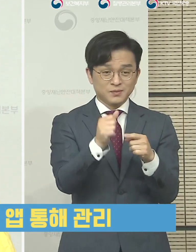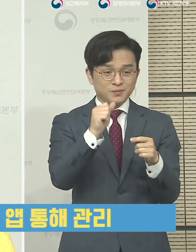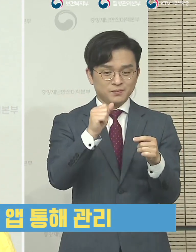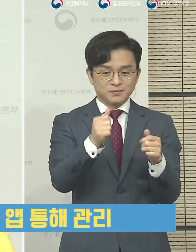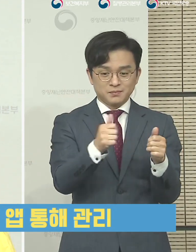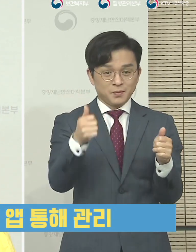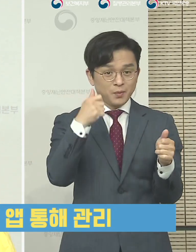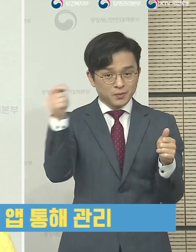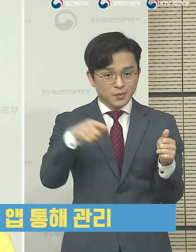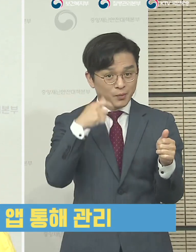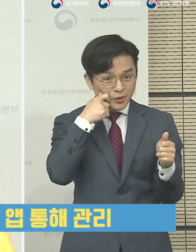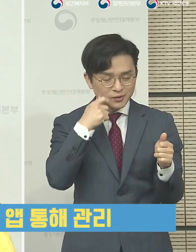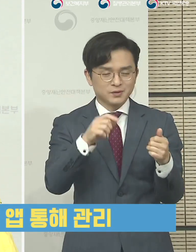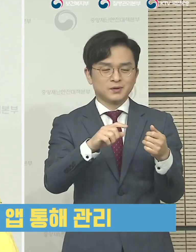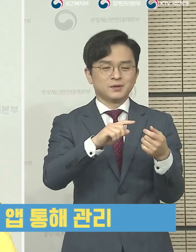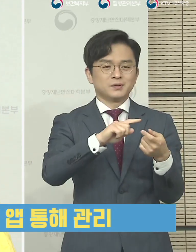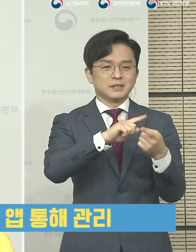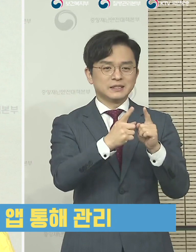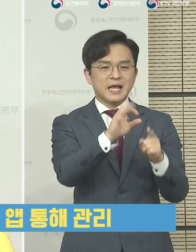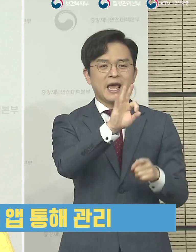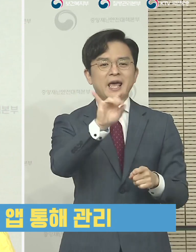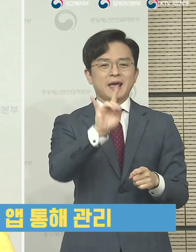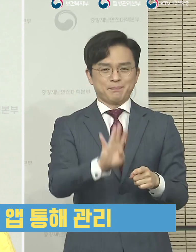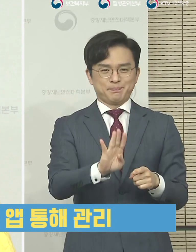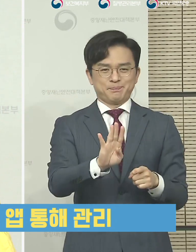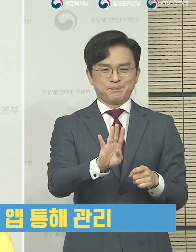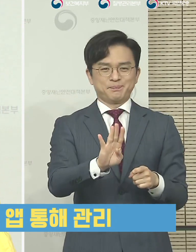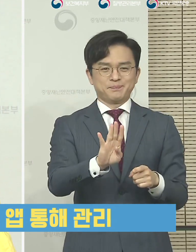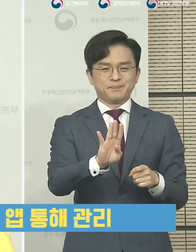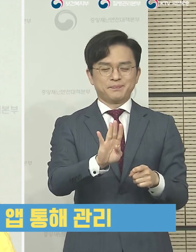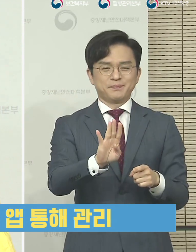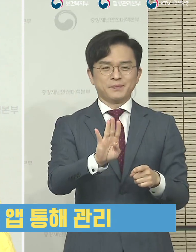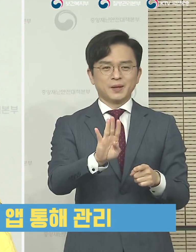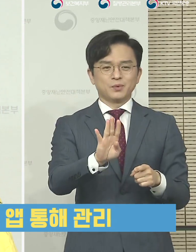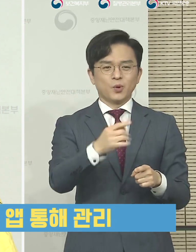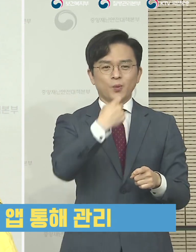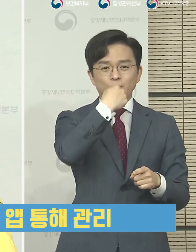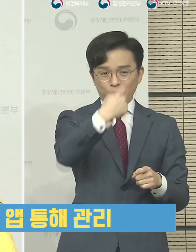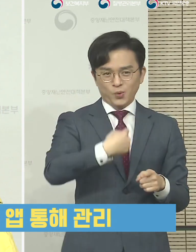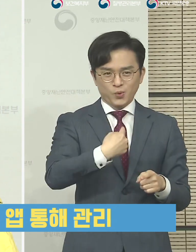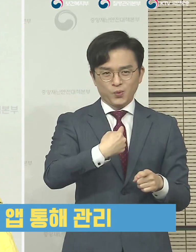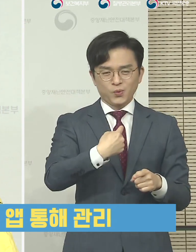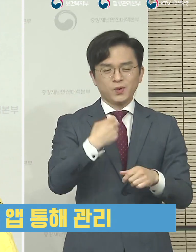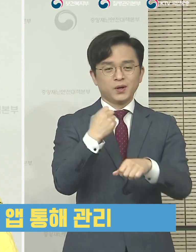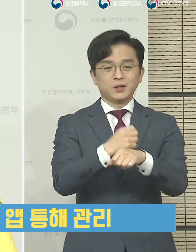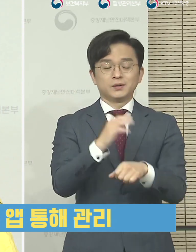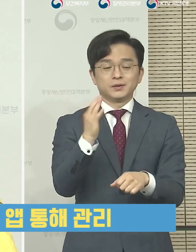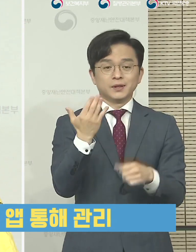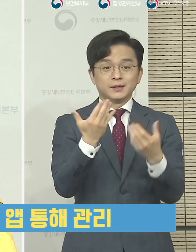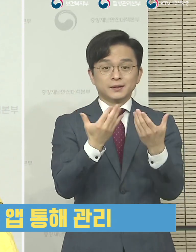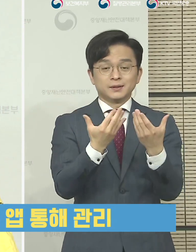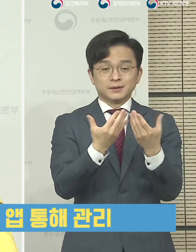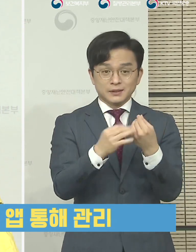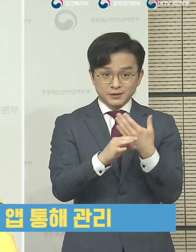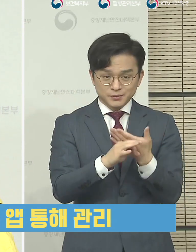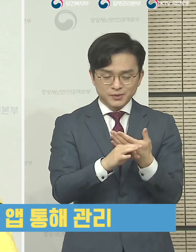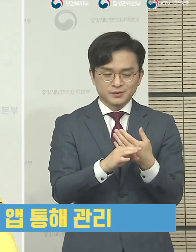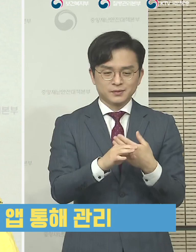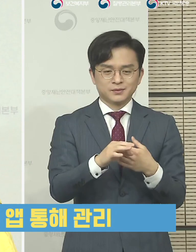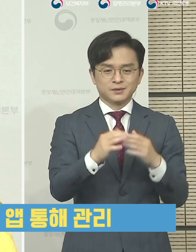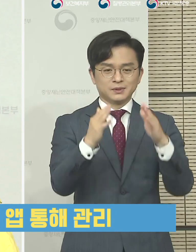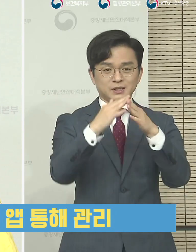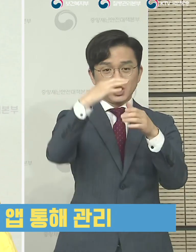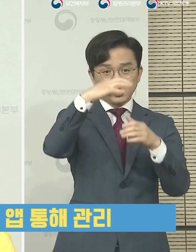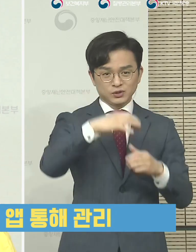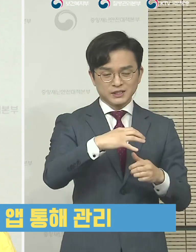GIS 상황판으로 관리를 합니다. GIS 상황판으로 이제 보면 자가격리 앱을 깔은 분들은